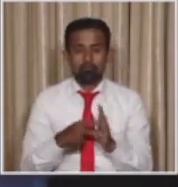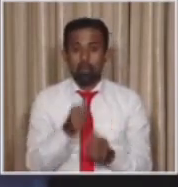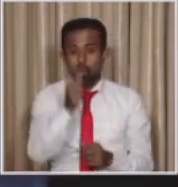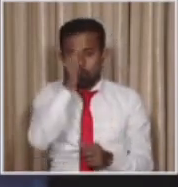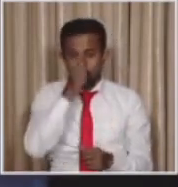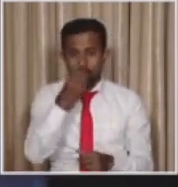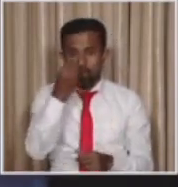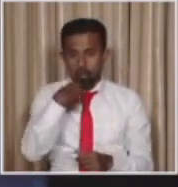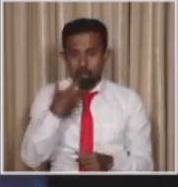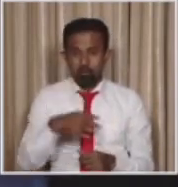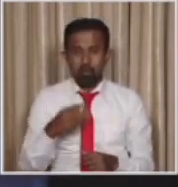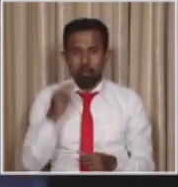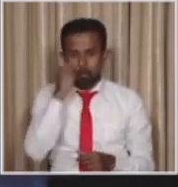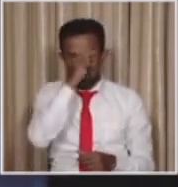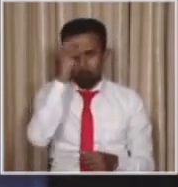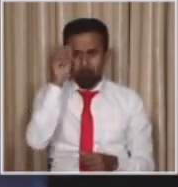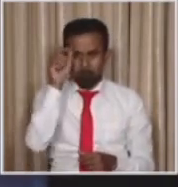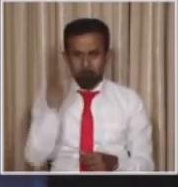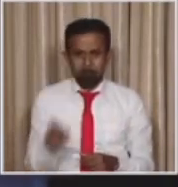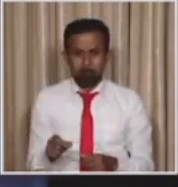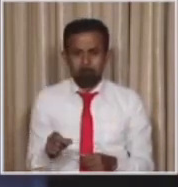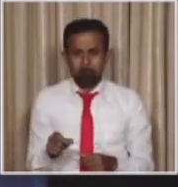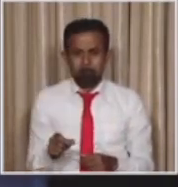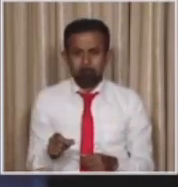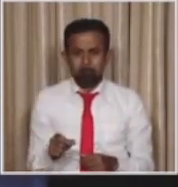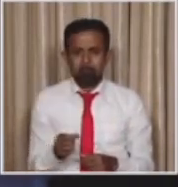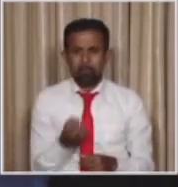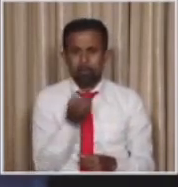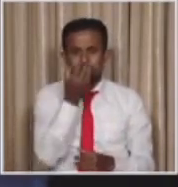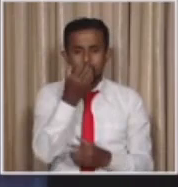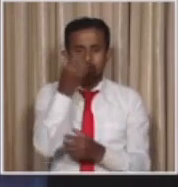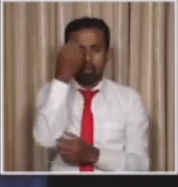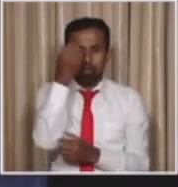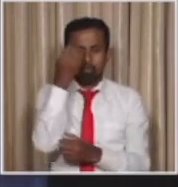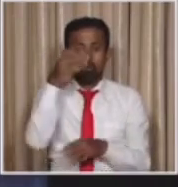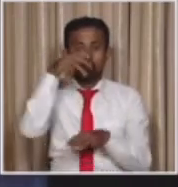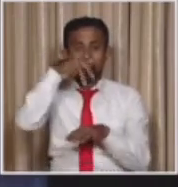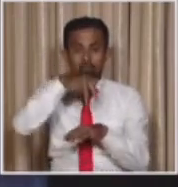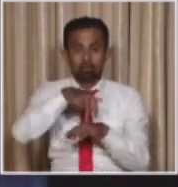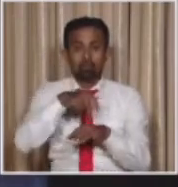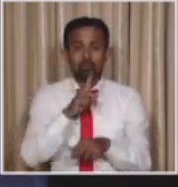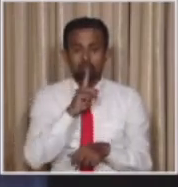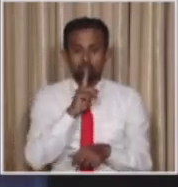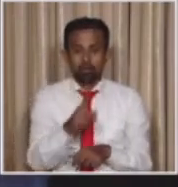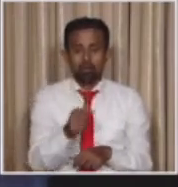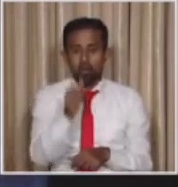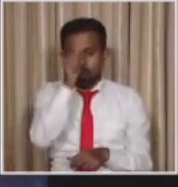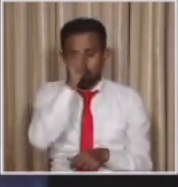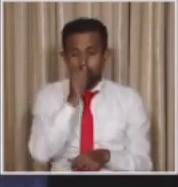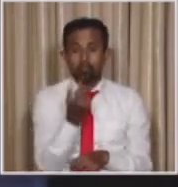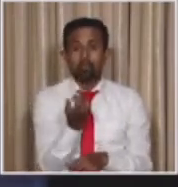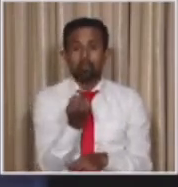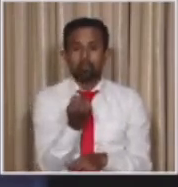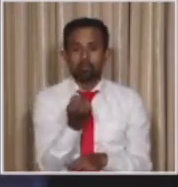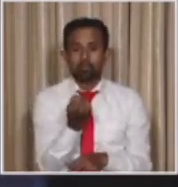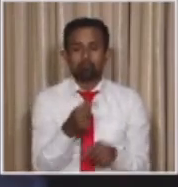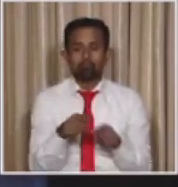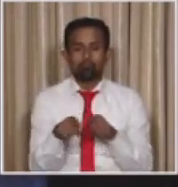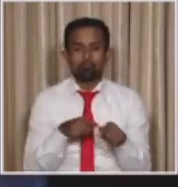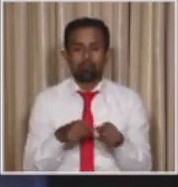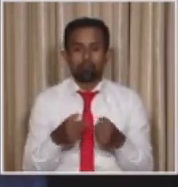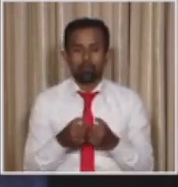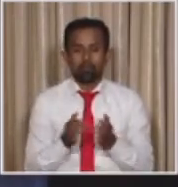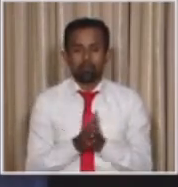හොරකම් කරලා අර මෛත්‍රීපාල සිසේන මහත්තයා මං හිතන්නේ නෙළුම් කුළුණේ උඩ නැගගෙන ඉඳලා කිව්වා හොරකම් කරපු ගාන. ඒ වගේම